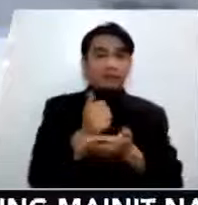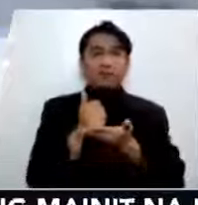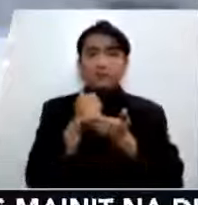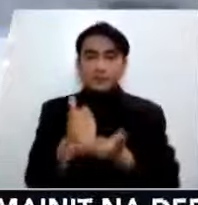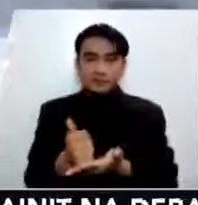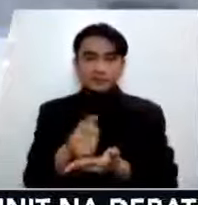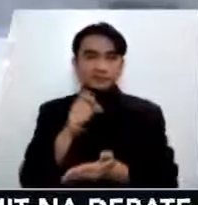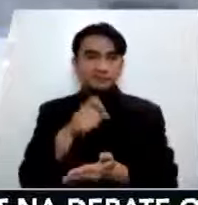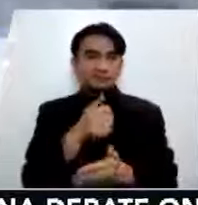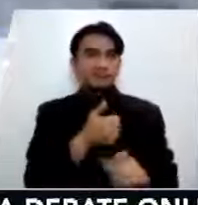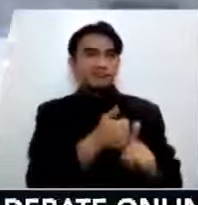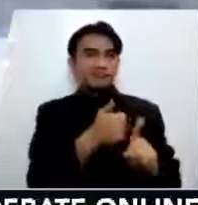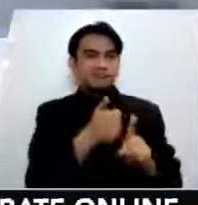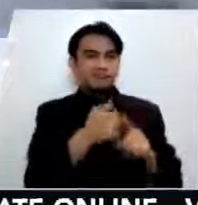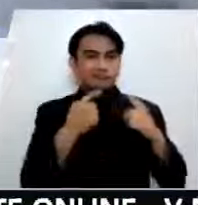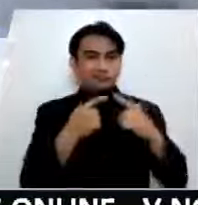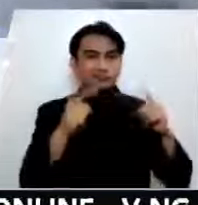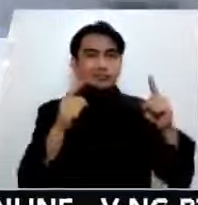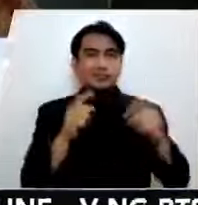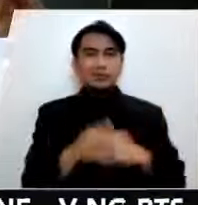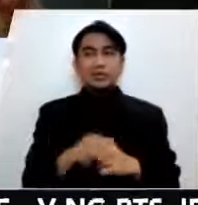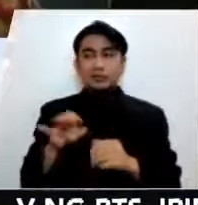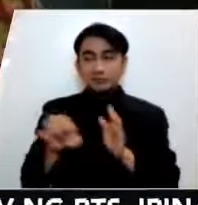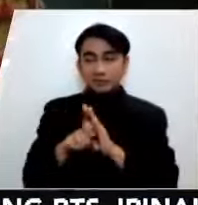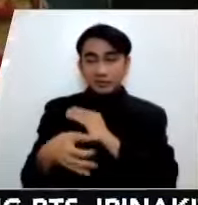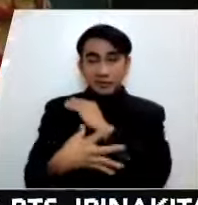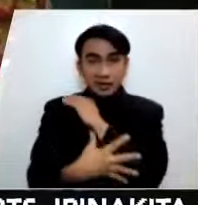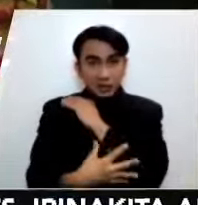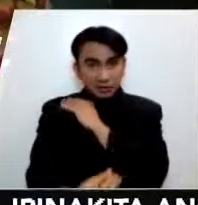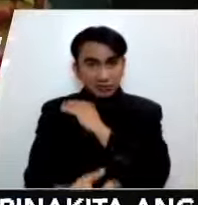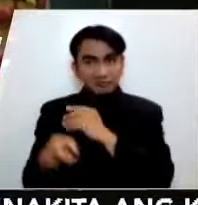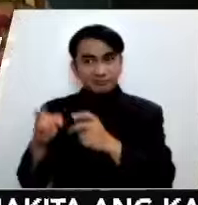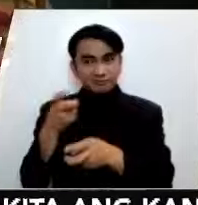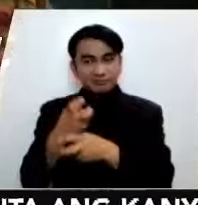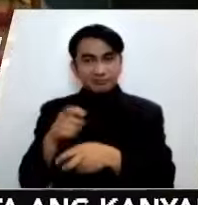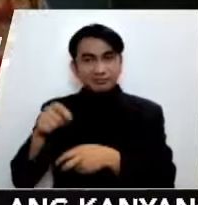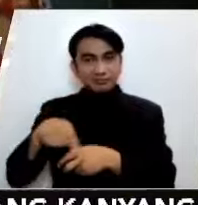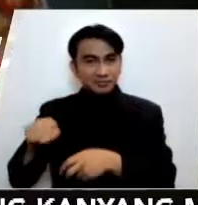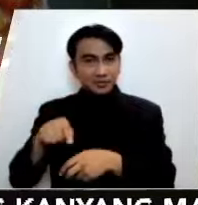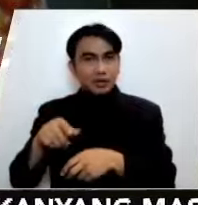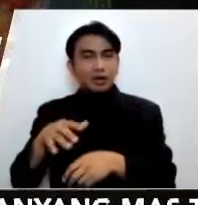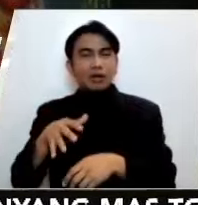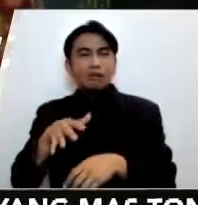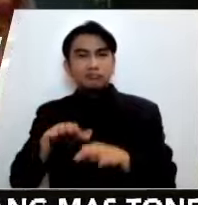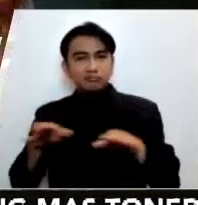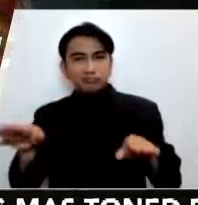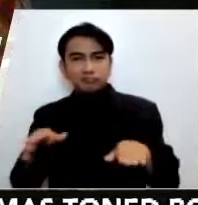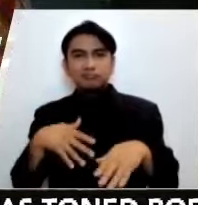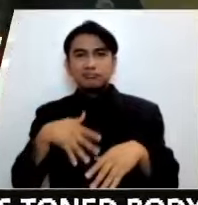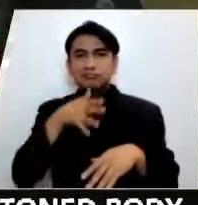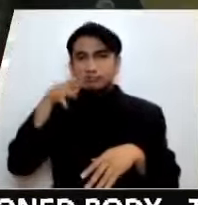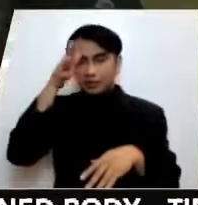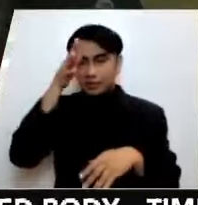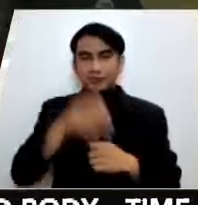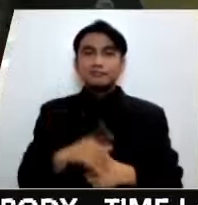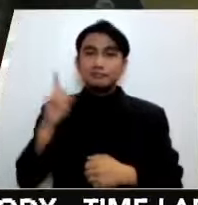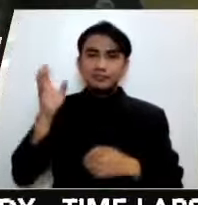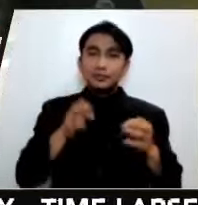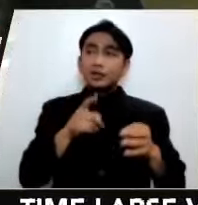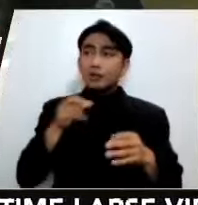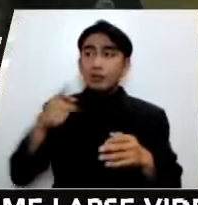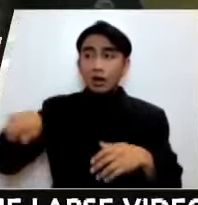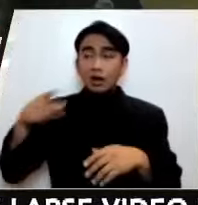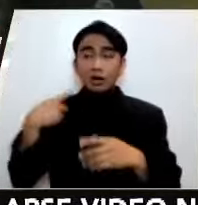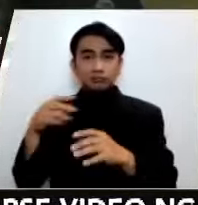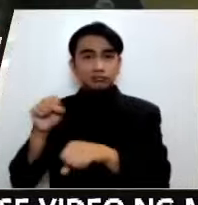sitwasyon kung hirap ang anak at magulang. Lahat po naman ng anak ko may mga trabaho. Nalagaan naman po ako. May pamilya rin po